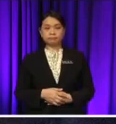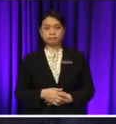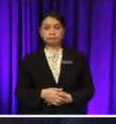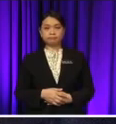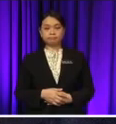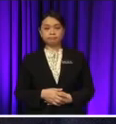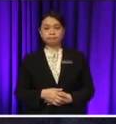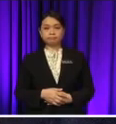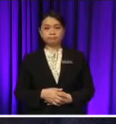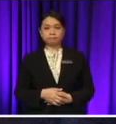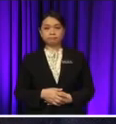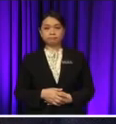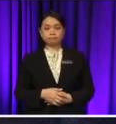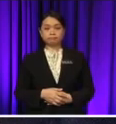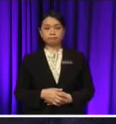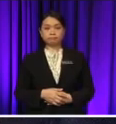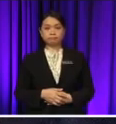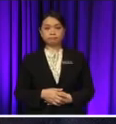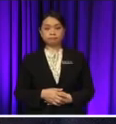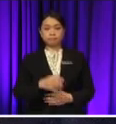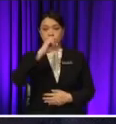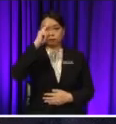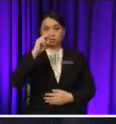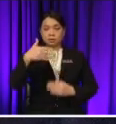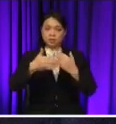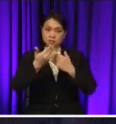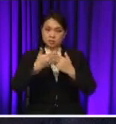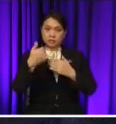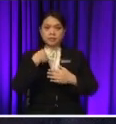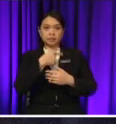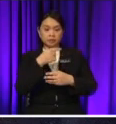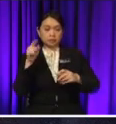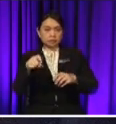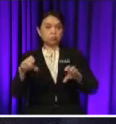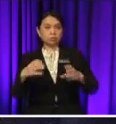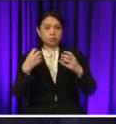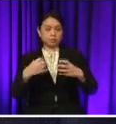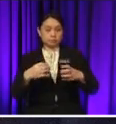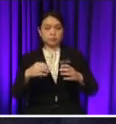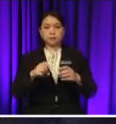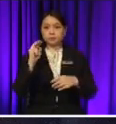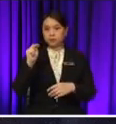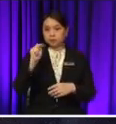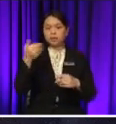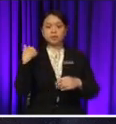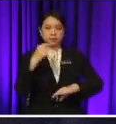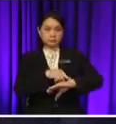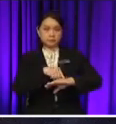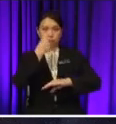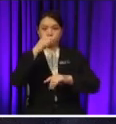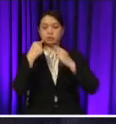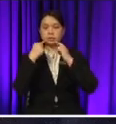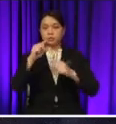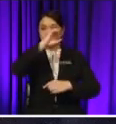Iya betul soalnya mudah sebegini yang mana pengetahuannya kita jeling Bunda tahu mungkin waktu yang diberikan lebih pendek untuk menjawab mungkin